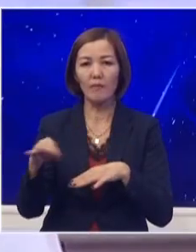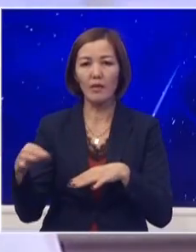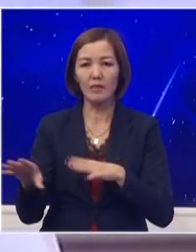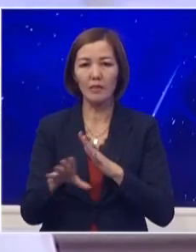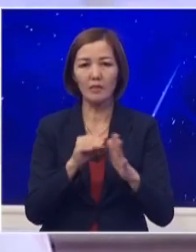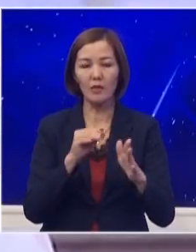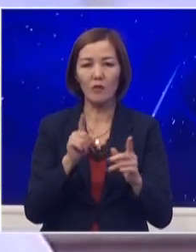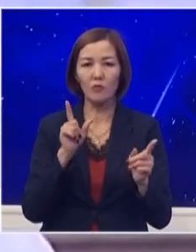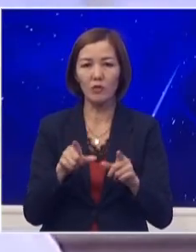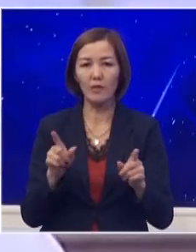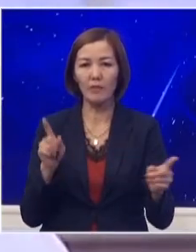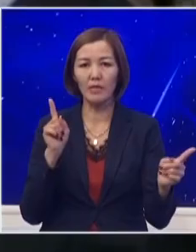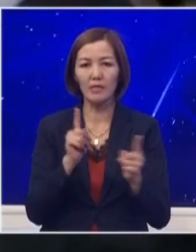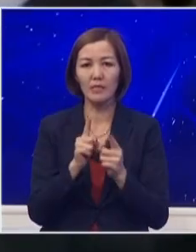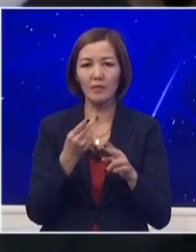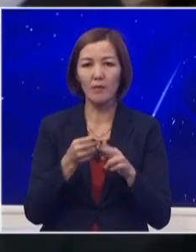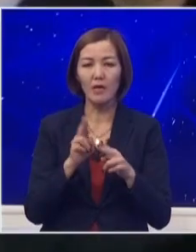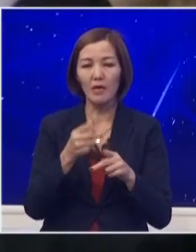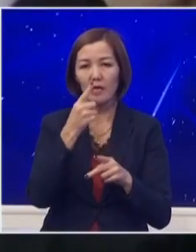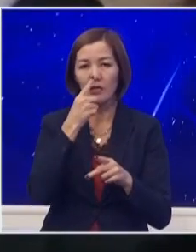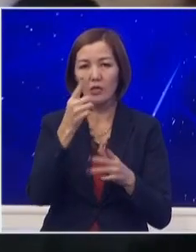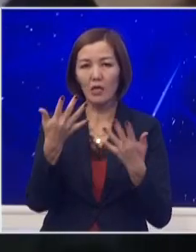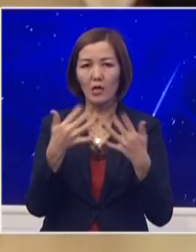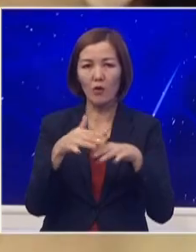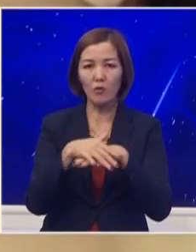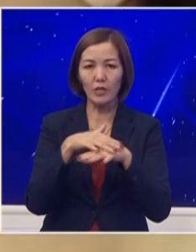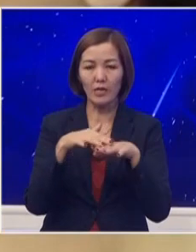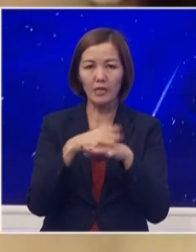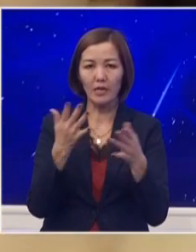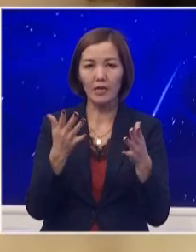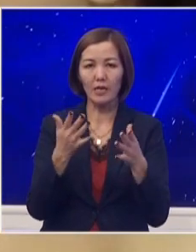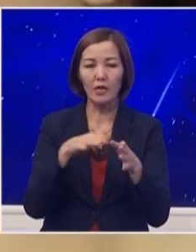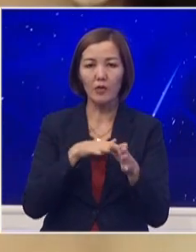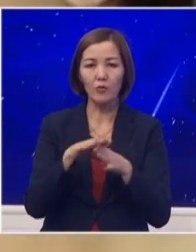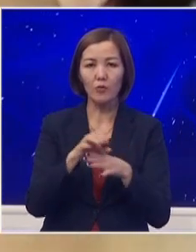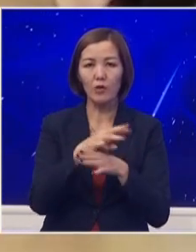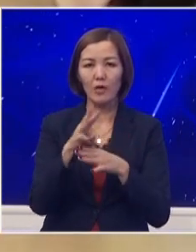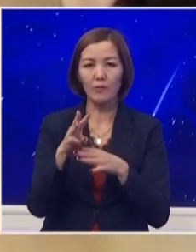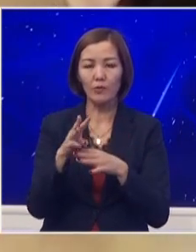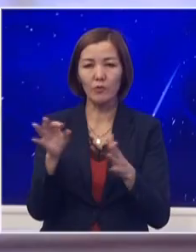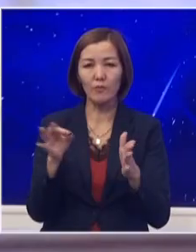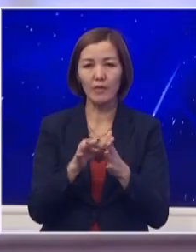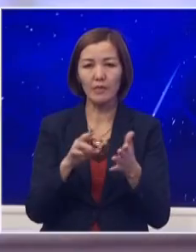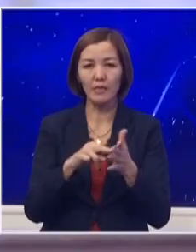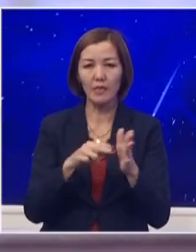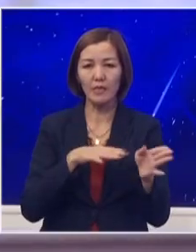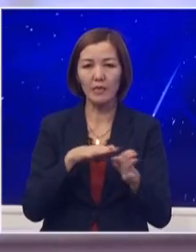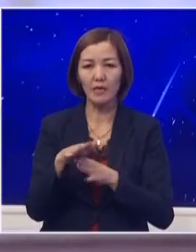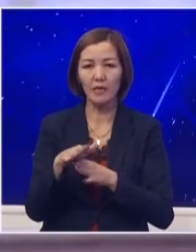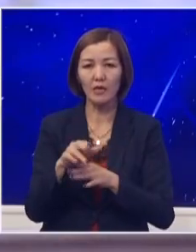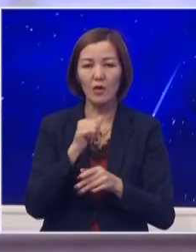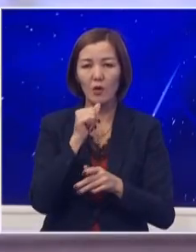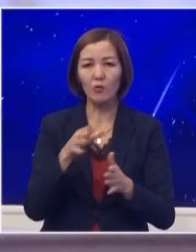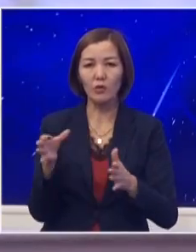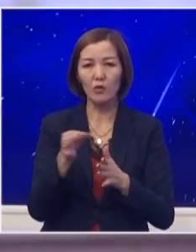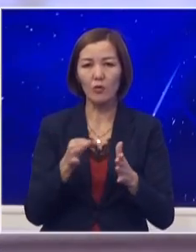сайлаушылармен кездесу барысында ең шалғайдағы елді мекендерді толық қамтуды мақсат еттік. Қостанай облысына